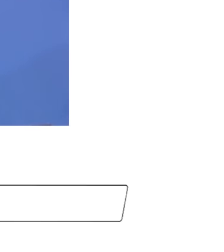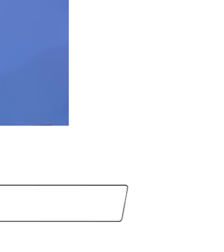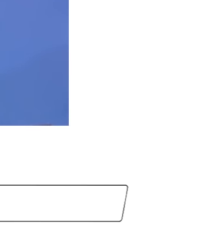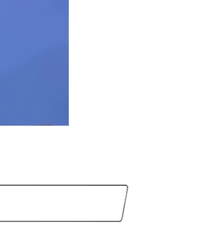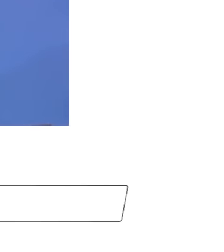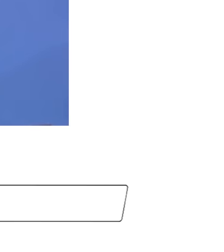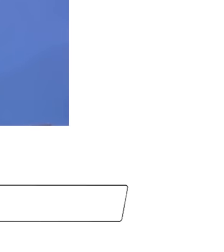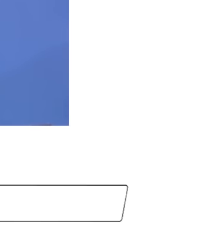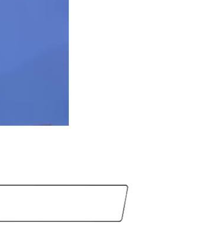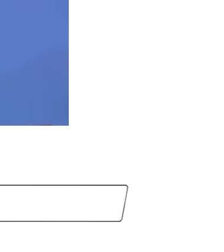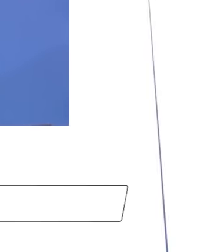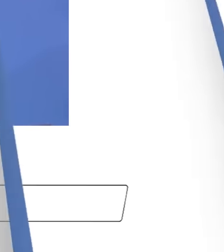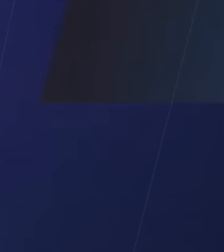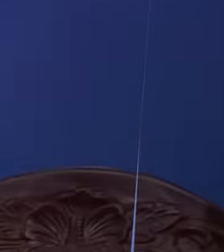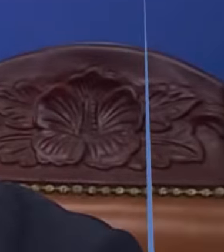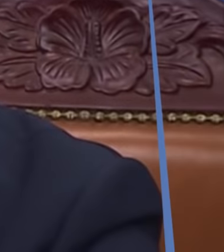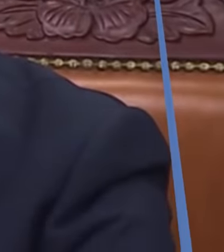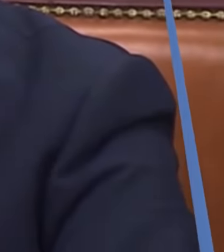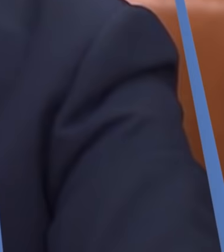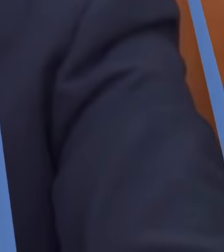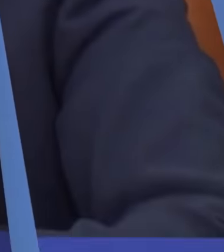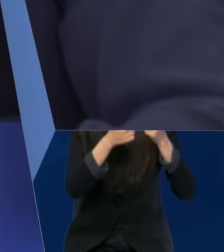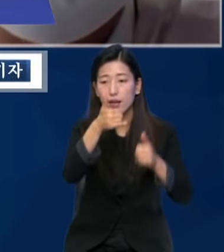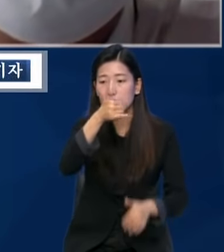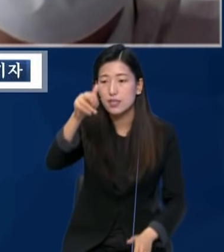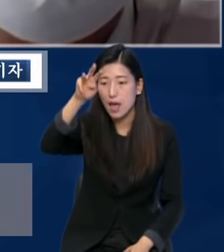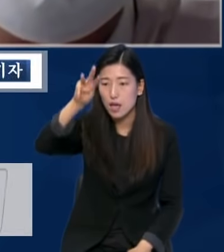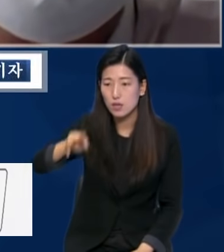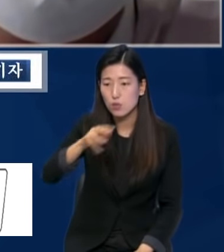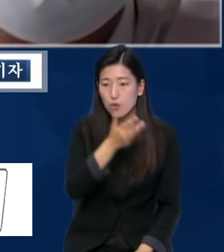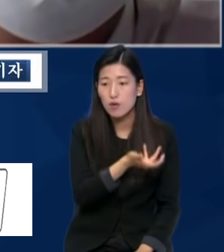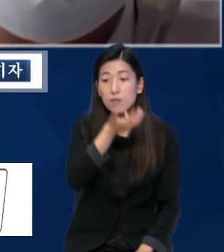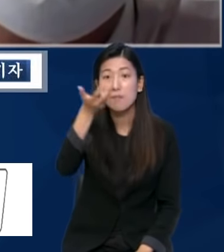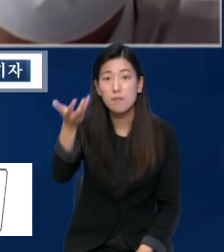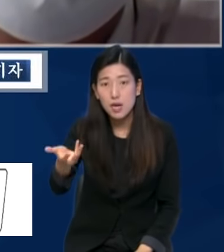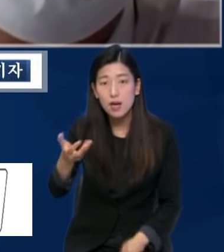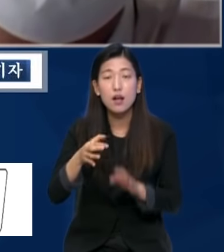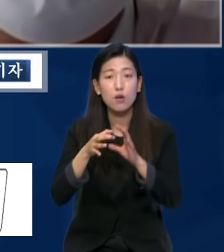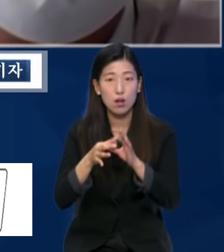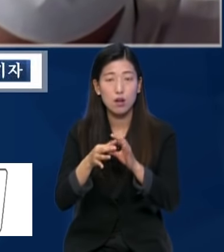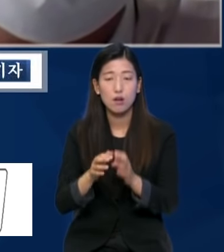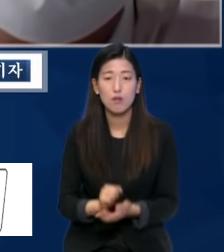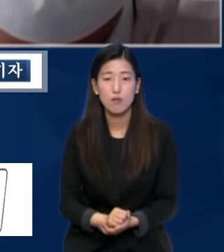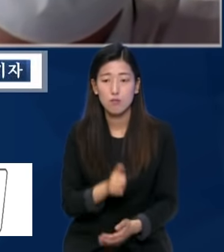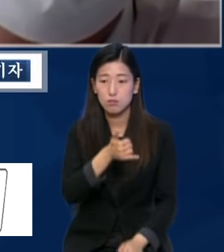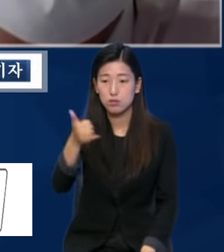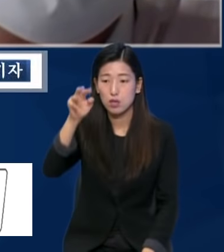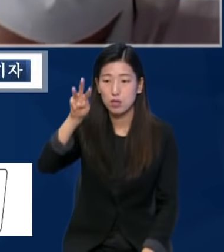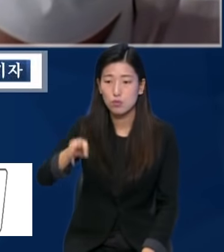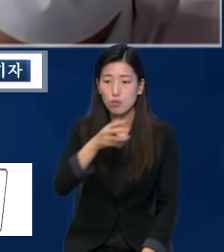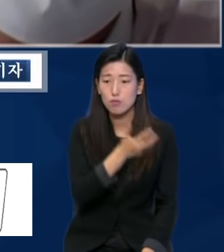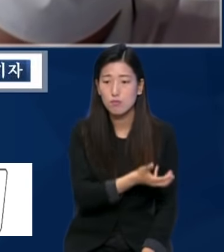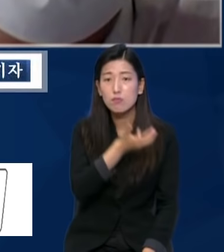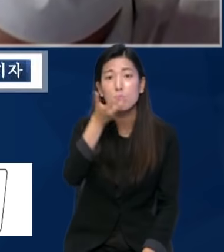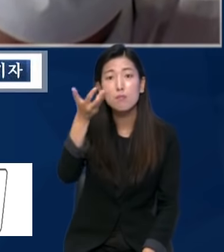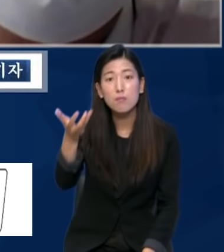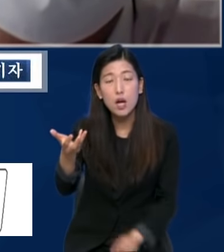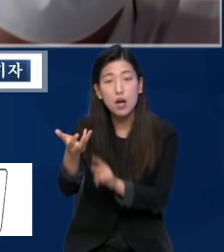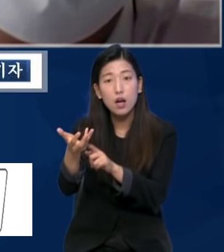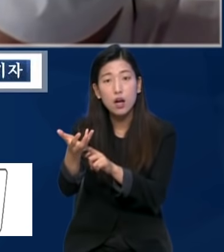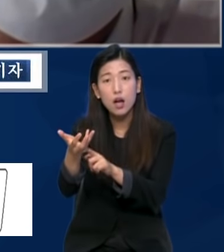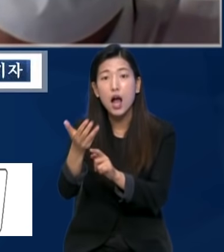되기를 진심으로 소망하고 있습니다. 국회 세종사당 건립이 근거가 된 국회법 개정안을 소관